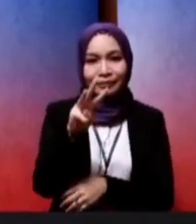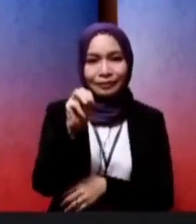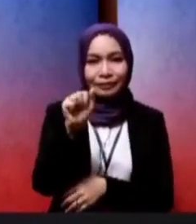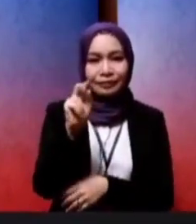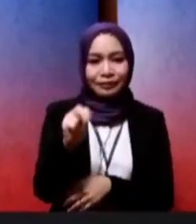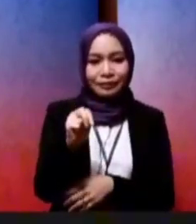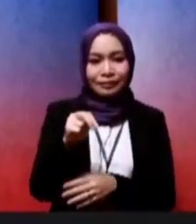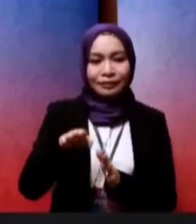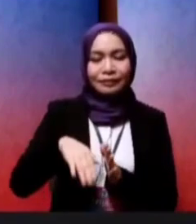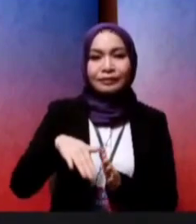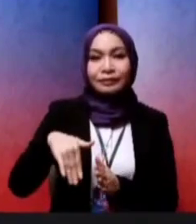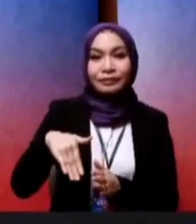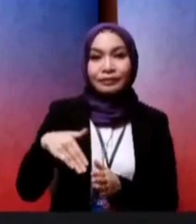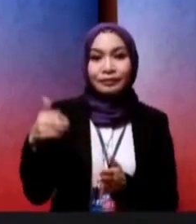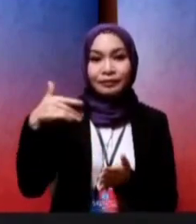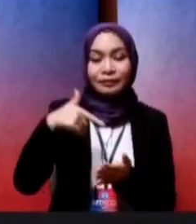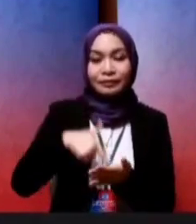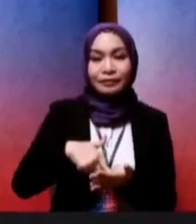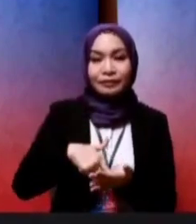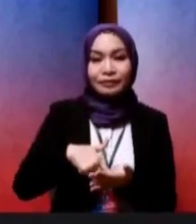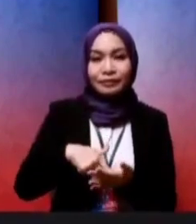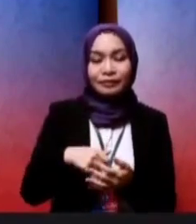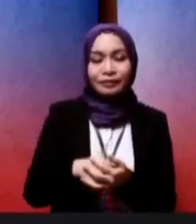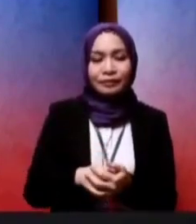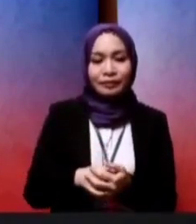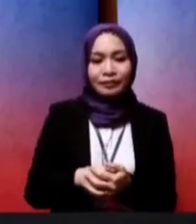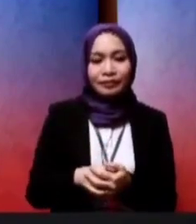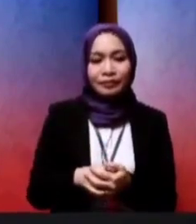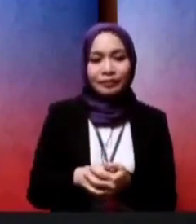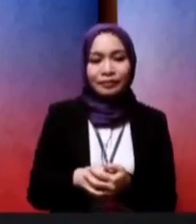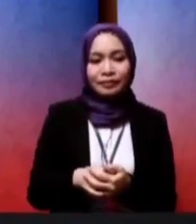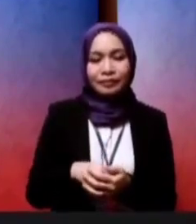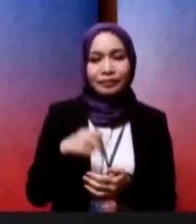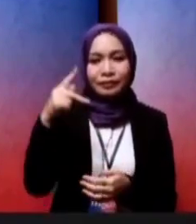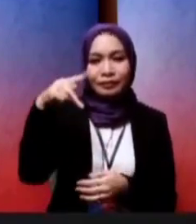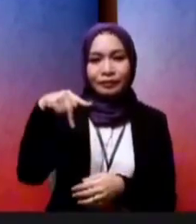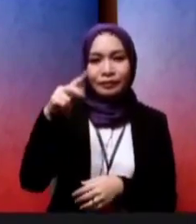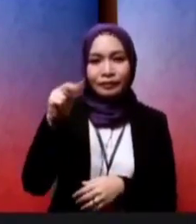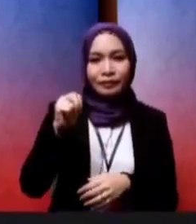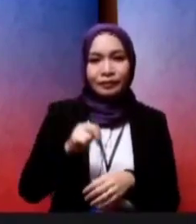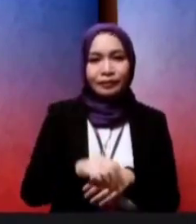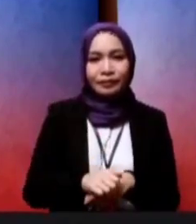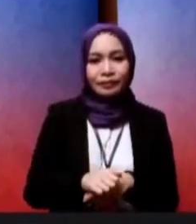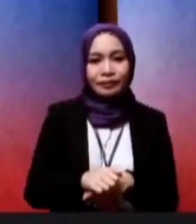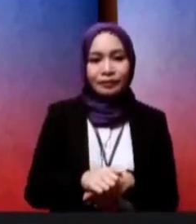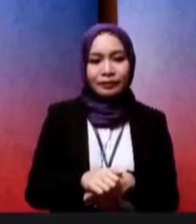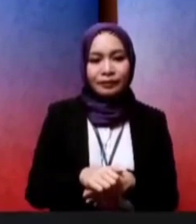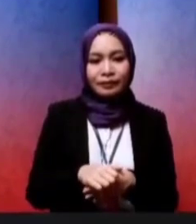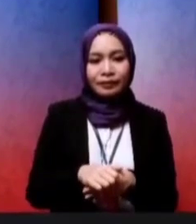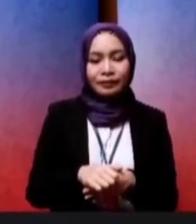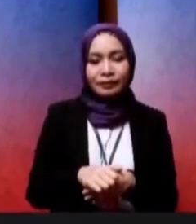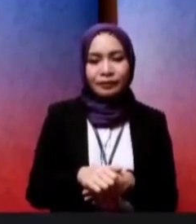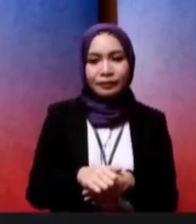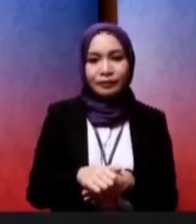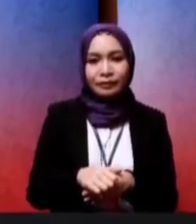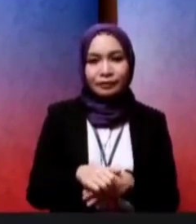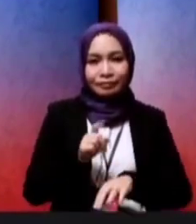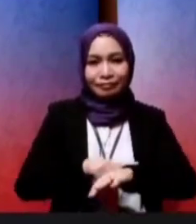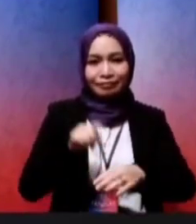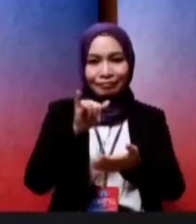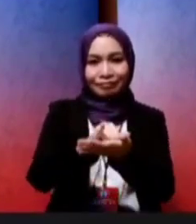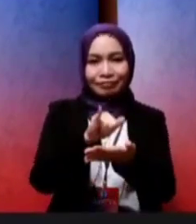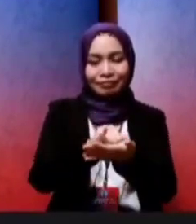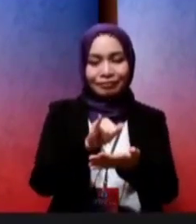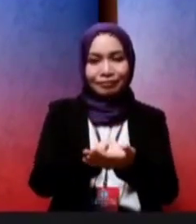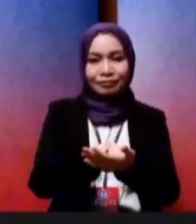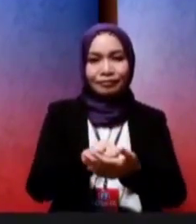nasional ketika itu namanya adil ngo yang tidak diluluskan